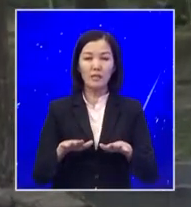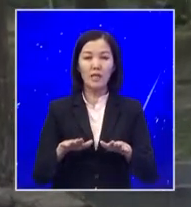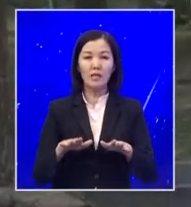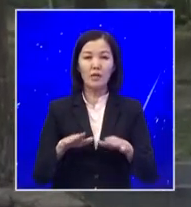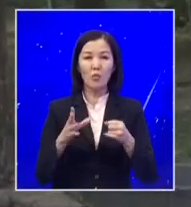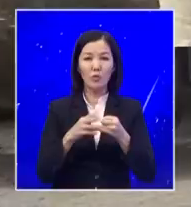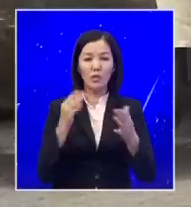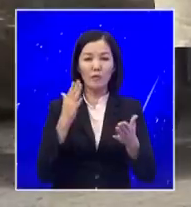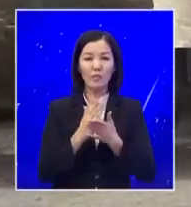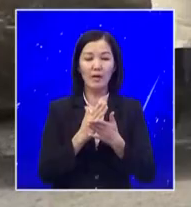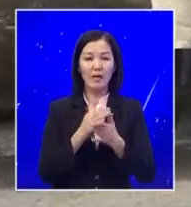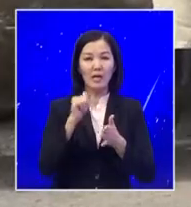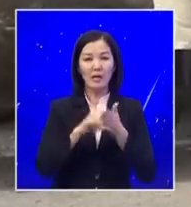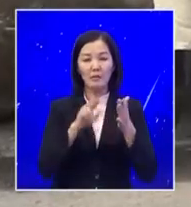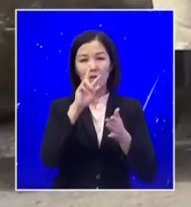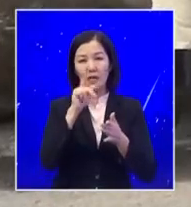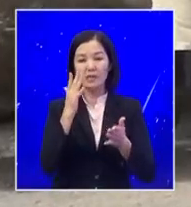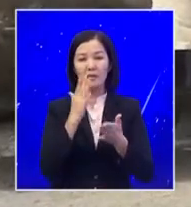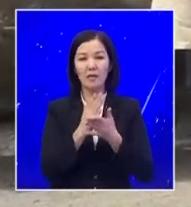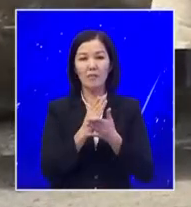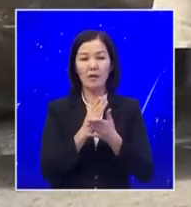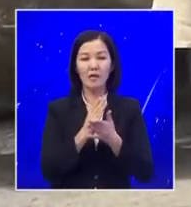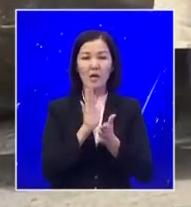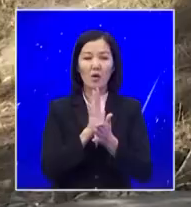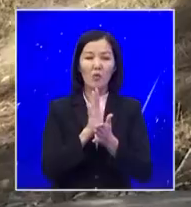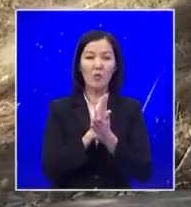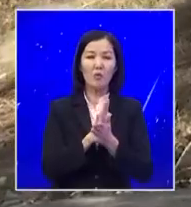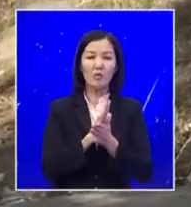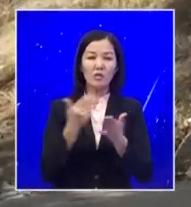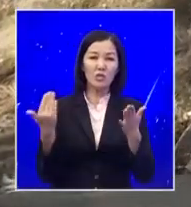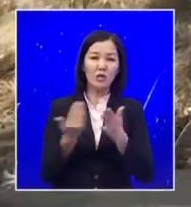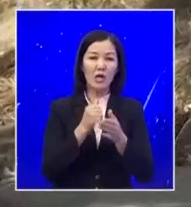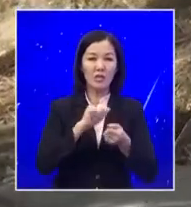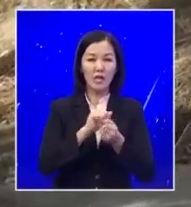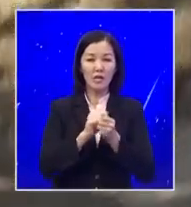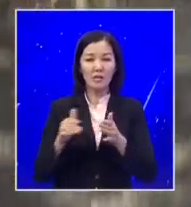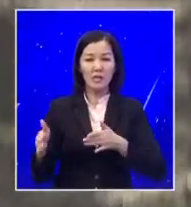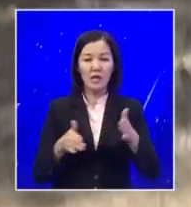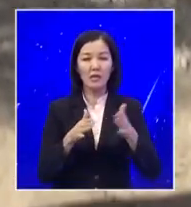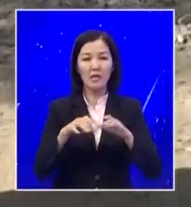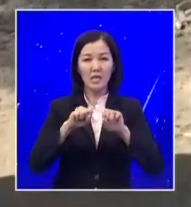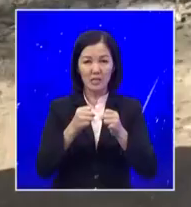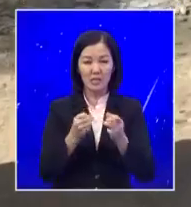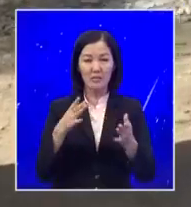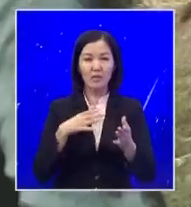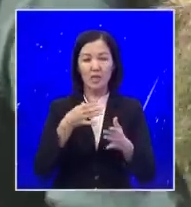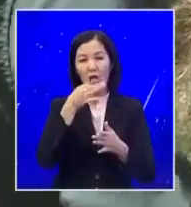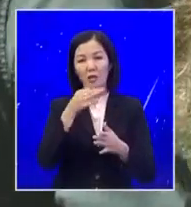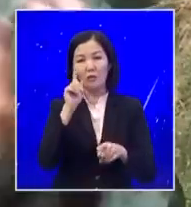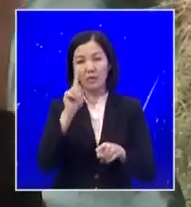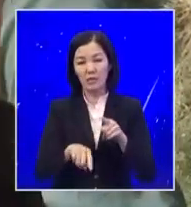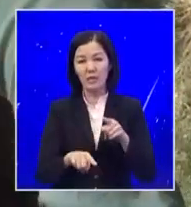Алайда оның да кем-кетік тұстары жетерлік. Қоқыс аумағының жаңа асфальті күн санап жарылып жатыр. Жауаптылар жуық арада